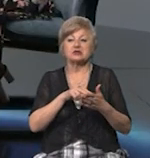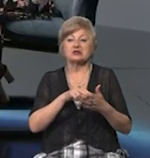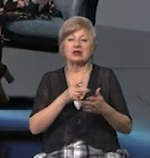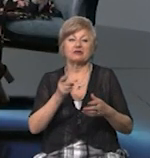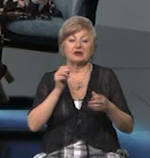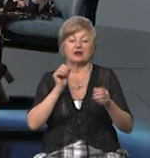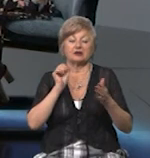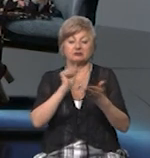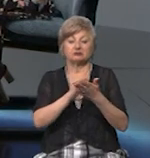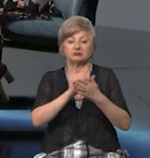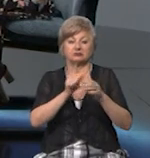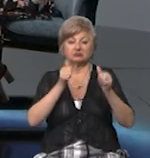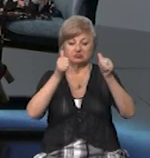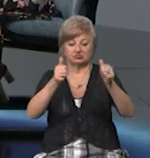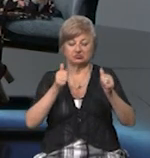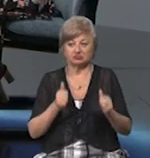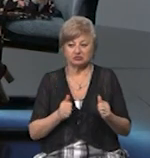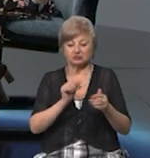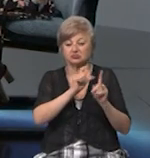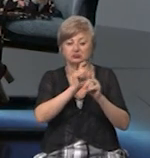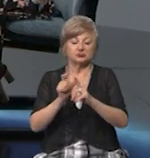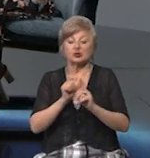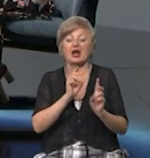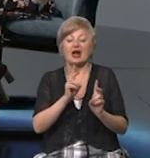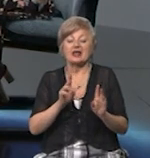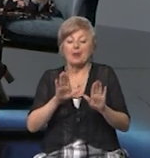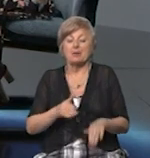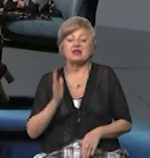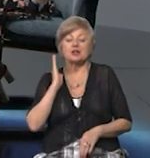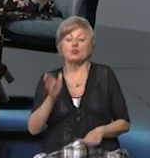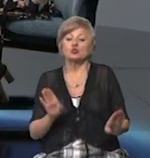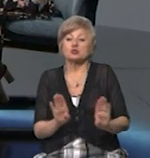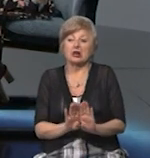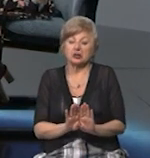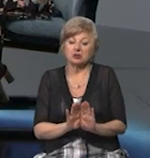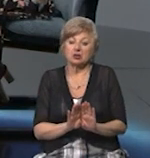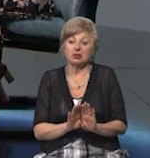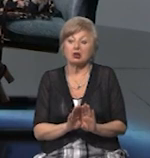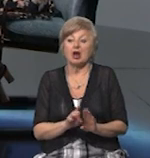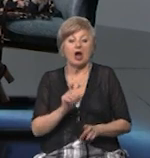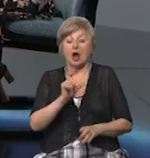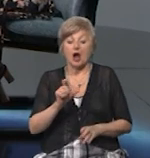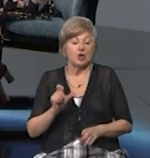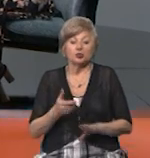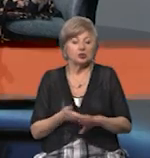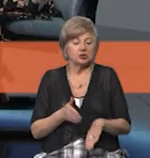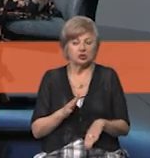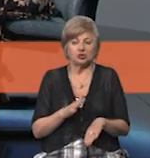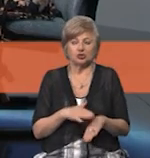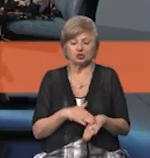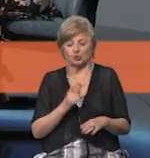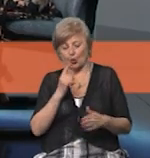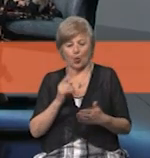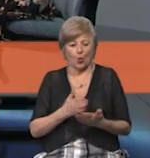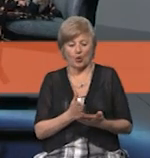з надрукованим текстом про те, які ділянки будуть перекриті, але людям досить важко